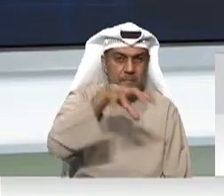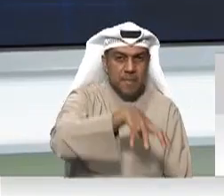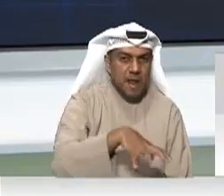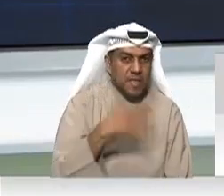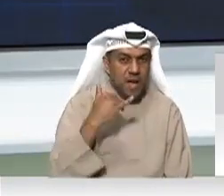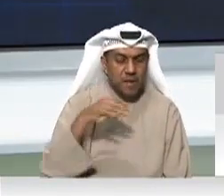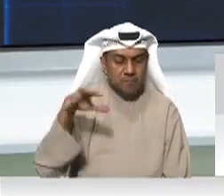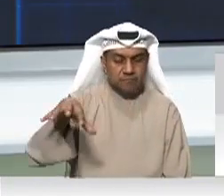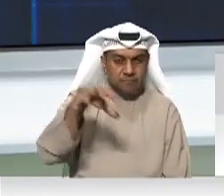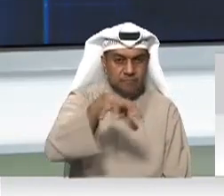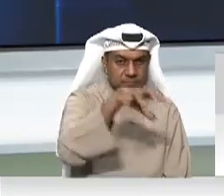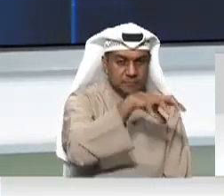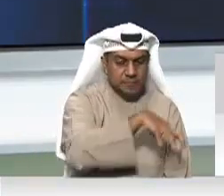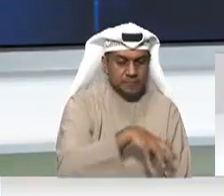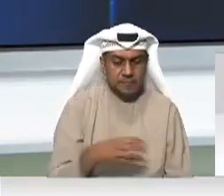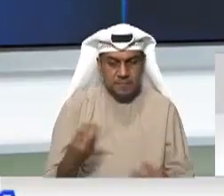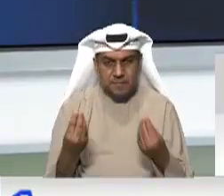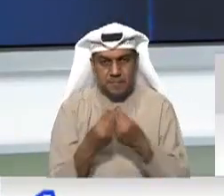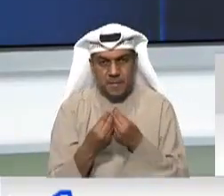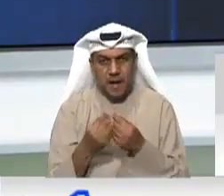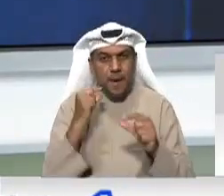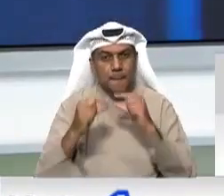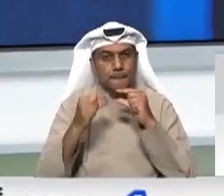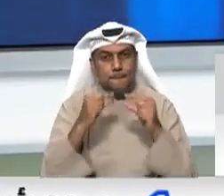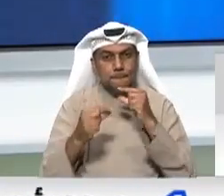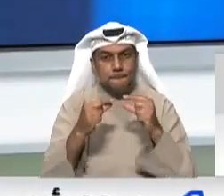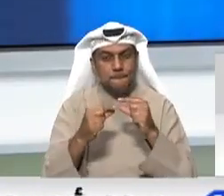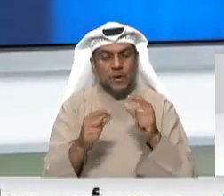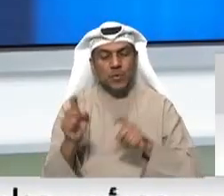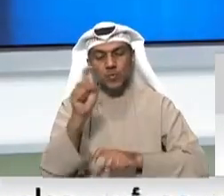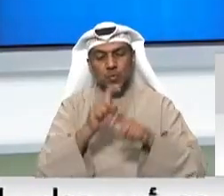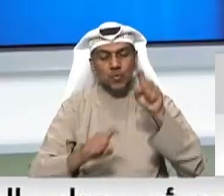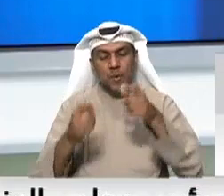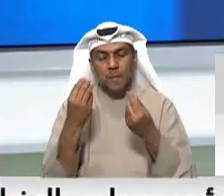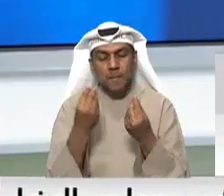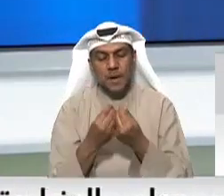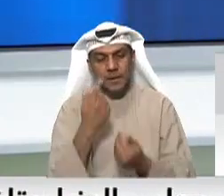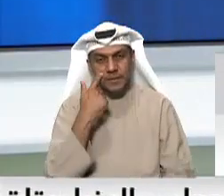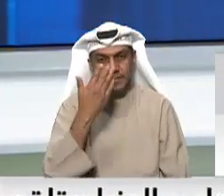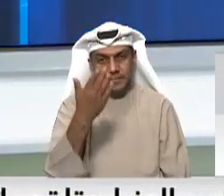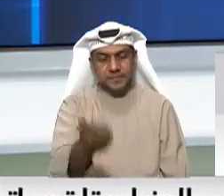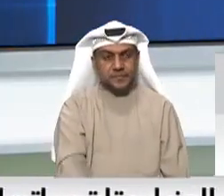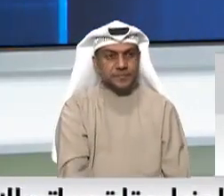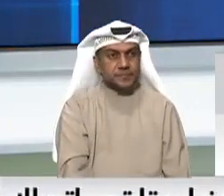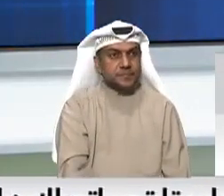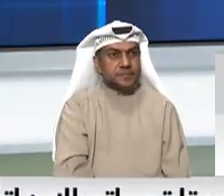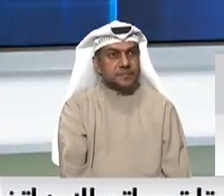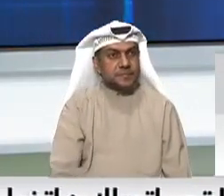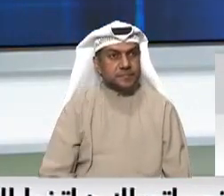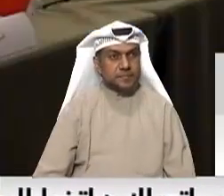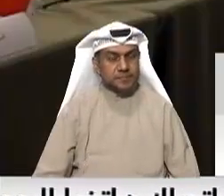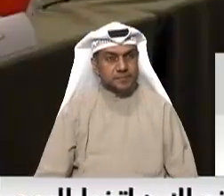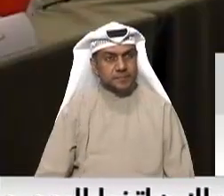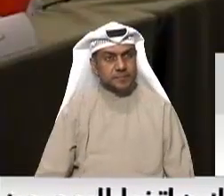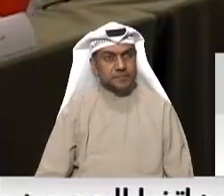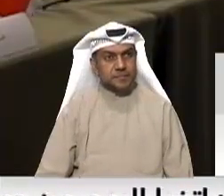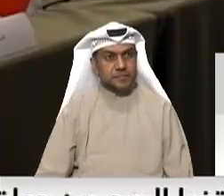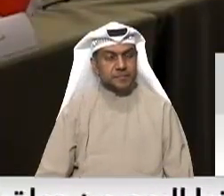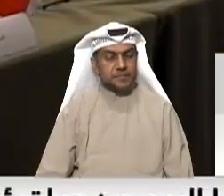المصرفي والتنسيق بين الدول العربية. المزيد من التفاصيل في سياق التقرير التالي.